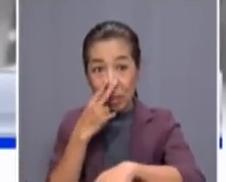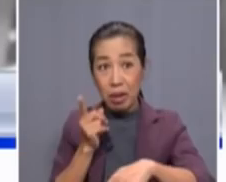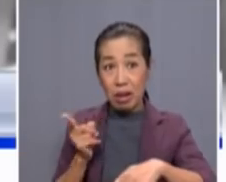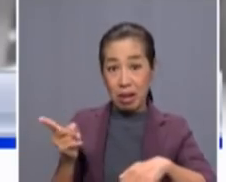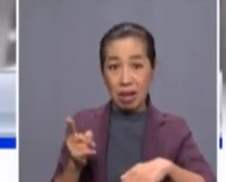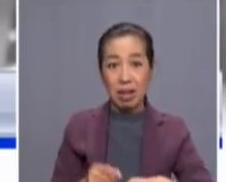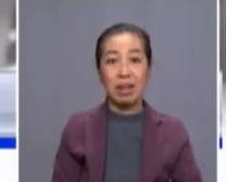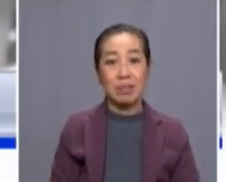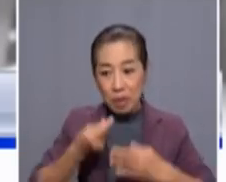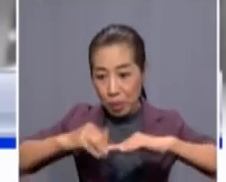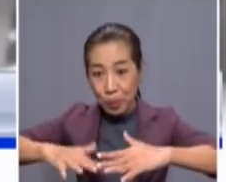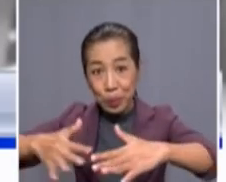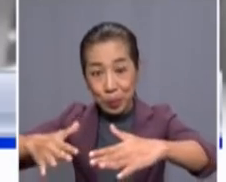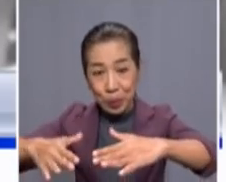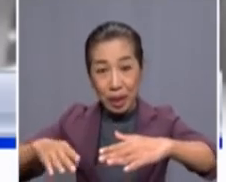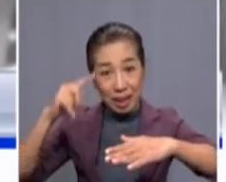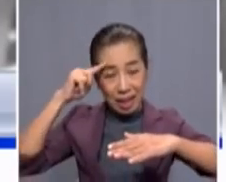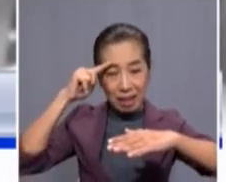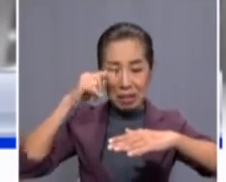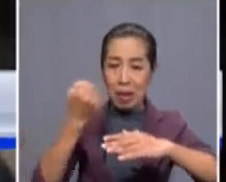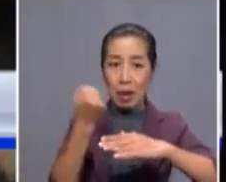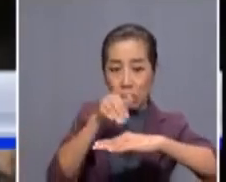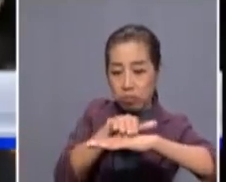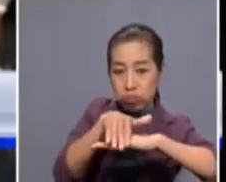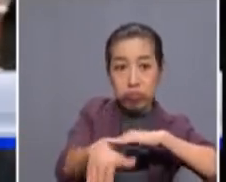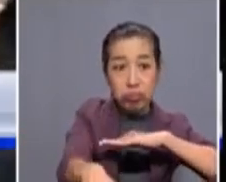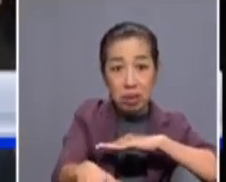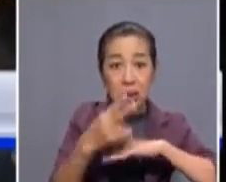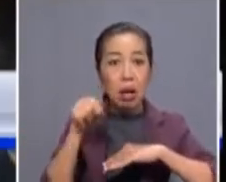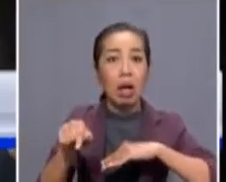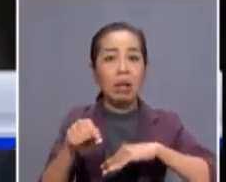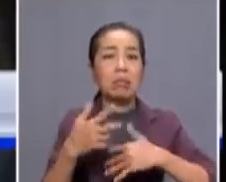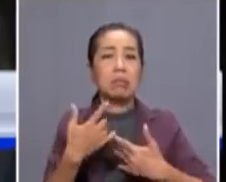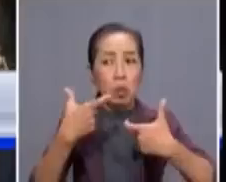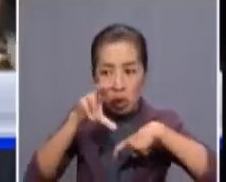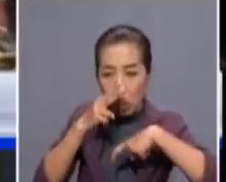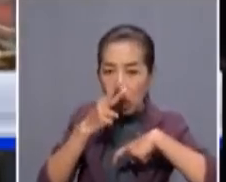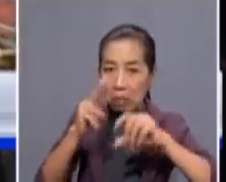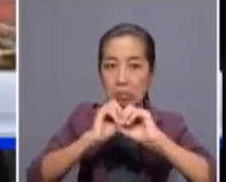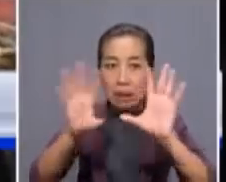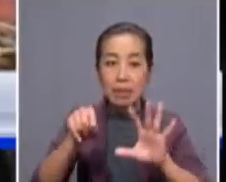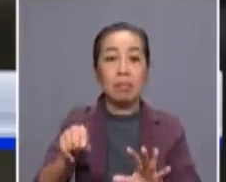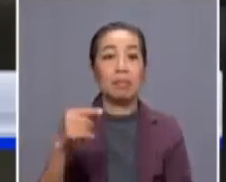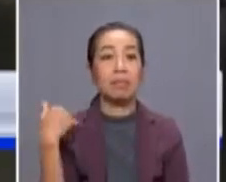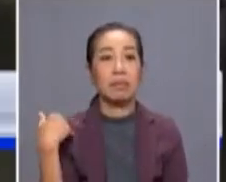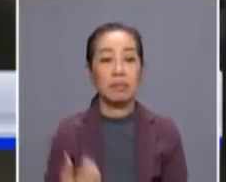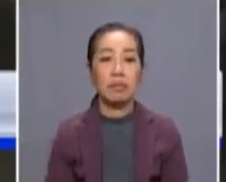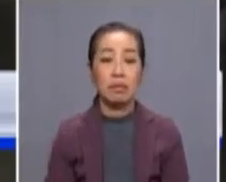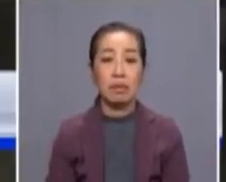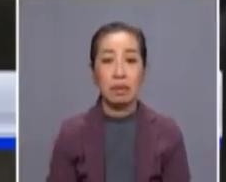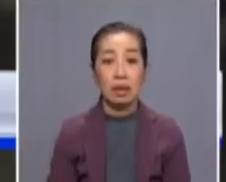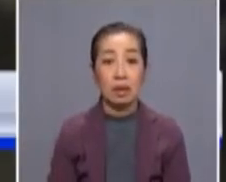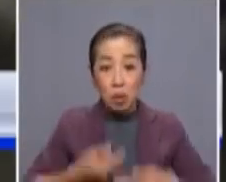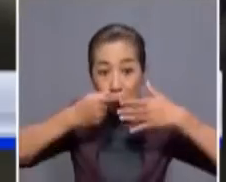คะคือมันเป็นช่วงกลางคืนแล้วด้วยแหละคุณธีรวัฒน์แต่ภาพก็เห็นค่อนข้างจะชัดอยู่นะคะทางนักประ